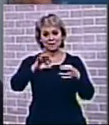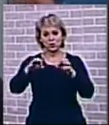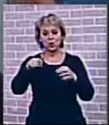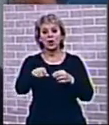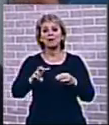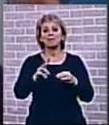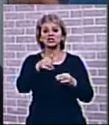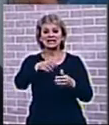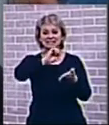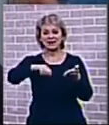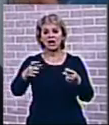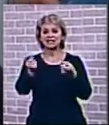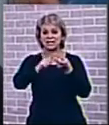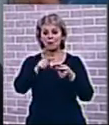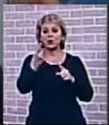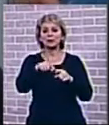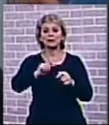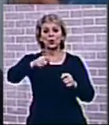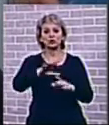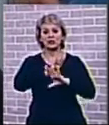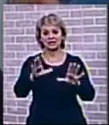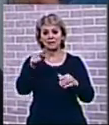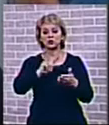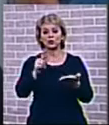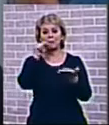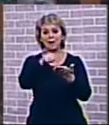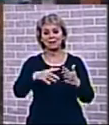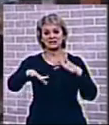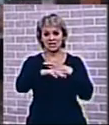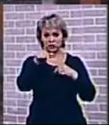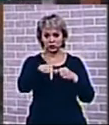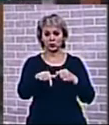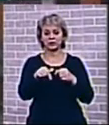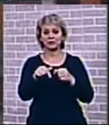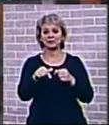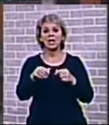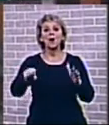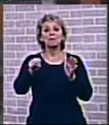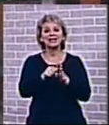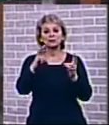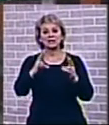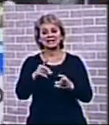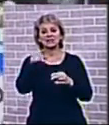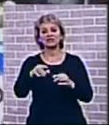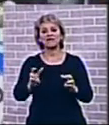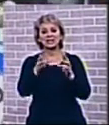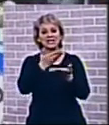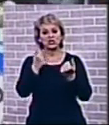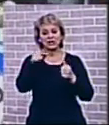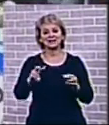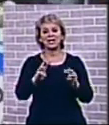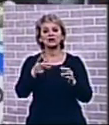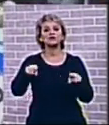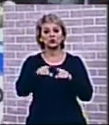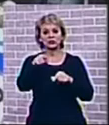пожарные срывали замок, потому что даже ключей не было попасть в ангар. Погибших и пострадавших в огне нет.